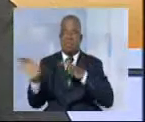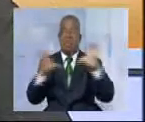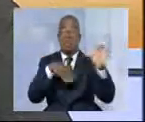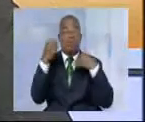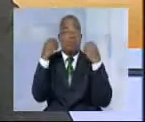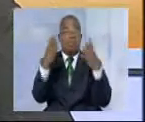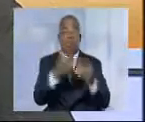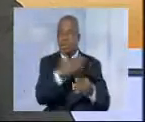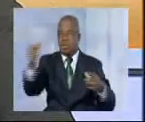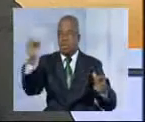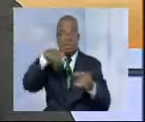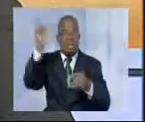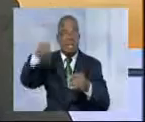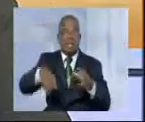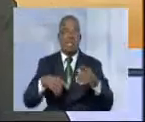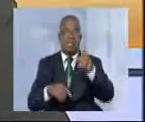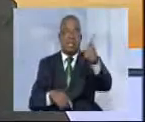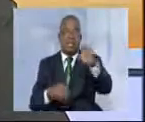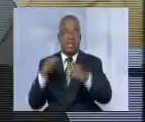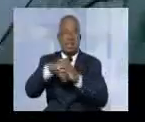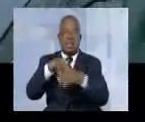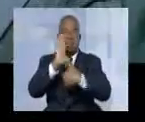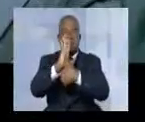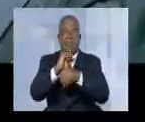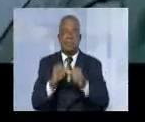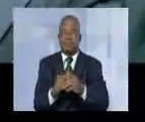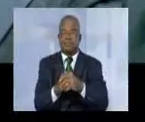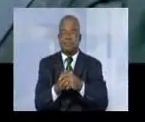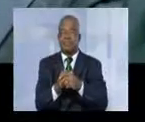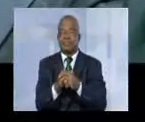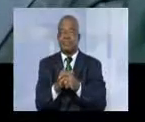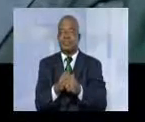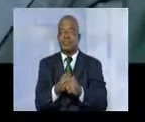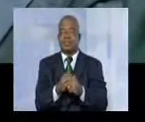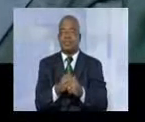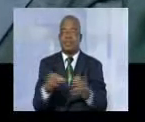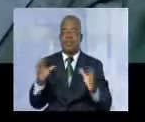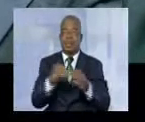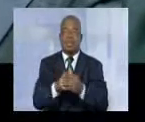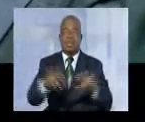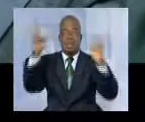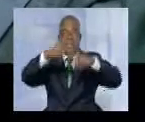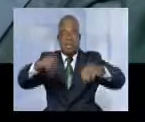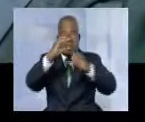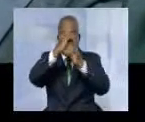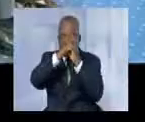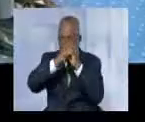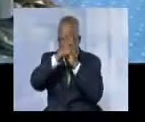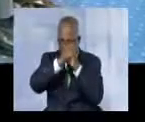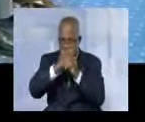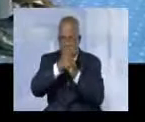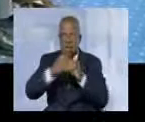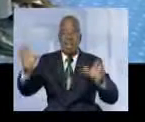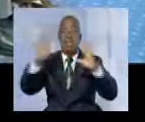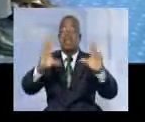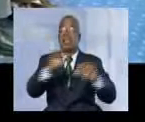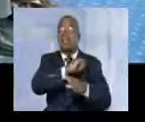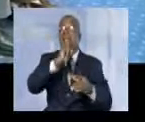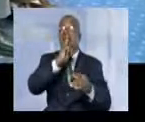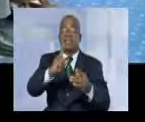la pandémie. On en parle avec Honorine Anigori. Les chercheurs étaient à l'honneur de cette rencontre pour